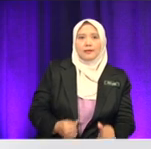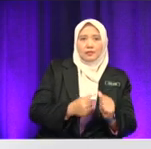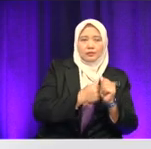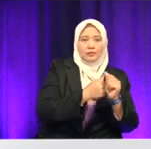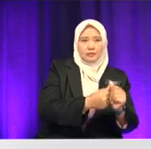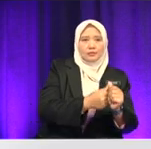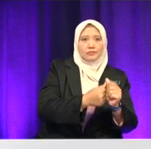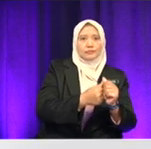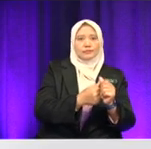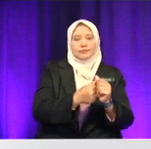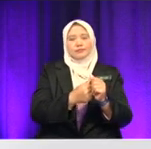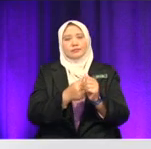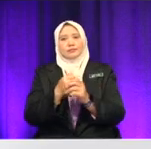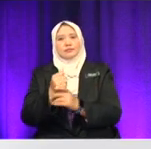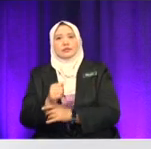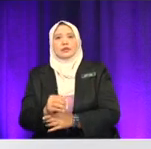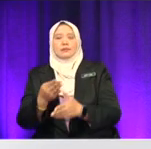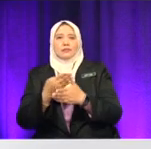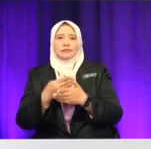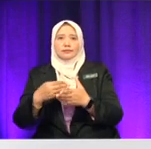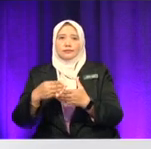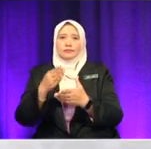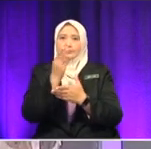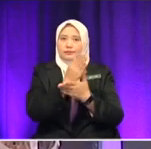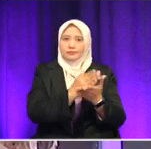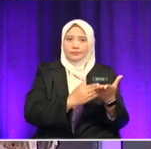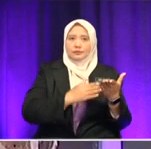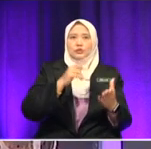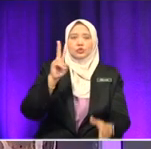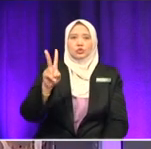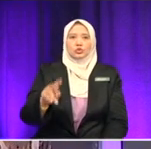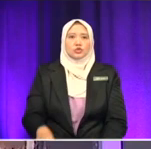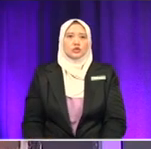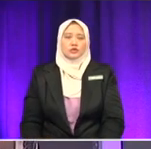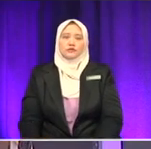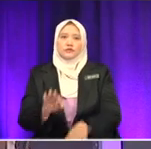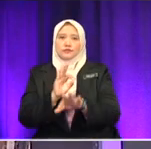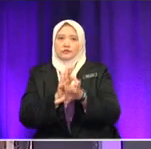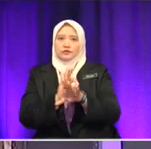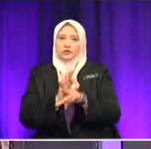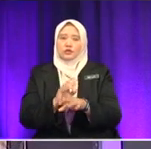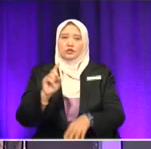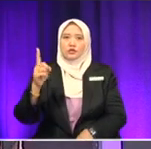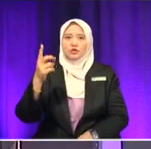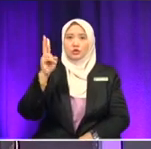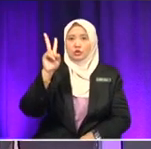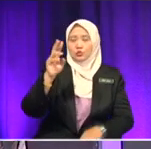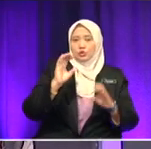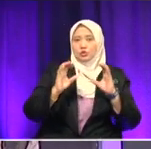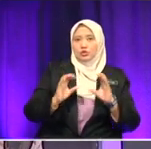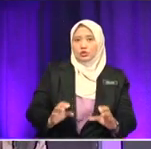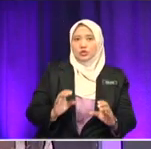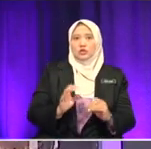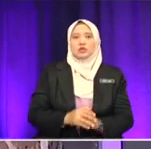seperti begini, ya. Okey, kena ingat betul-betul yeast adalah kumpulan fungi. Fungi cuma ada dua cara pembiakan